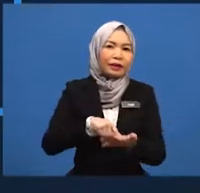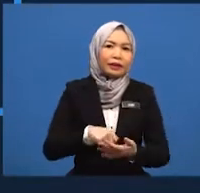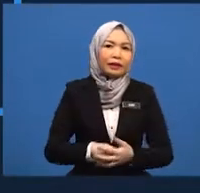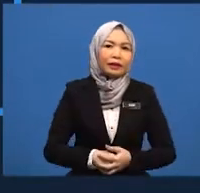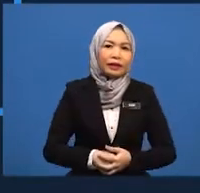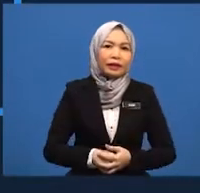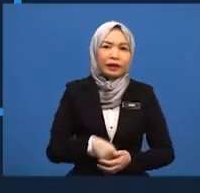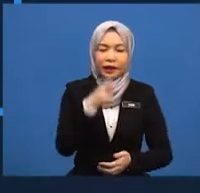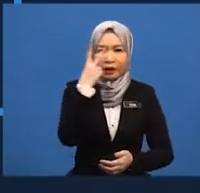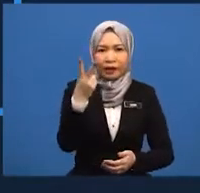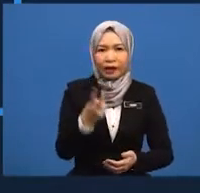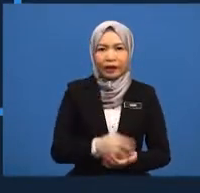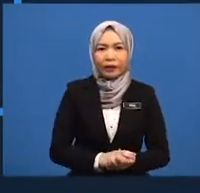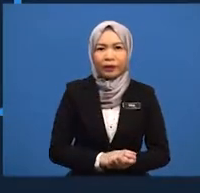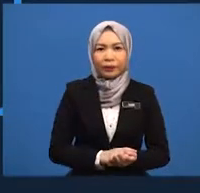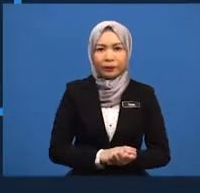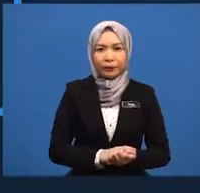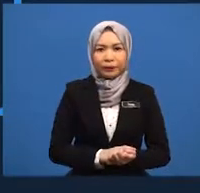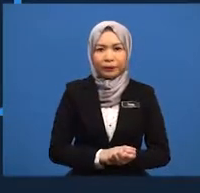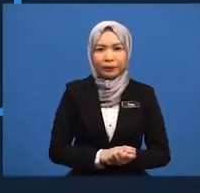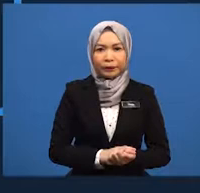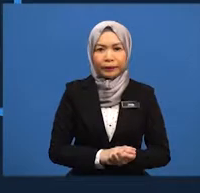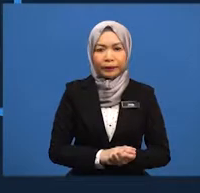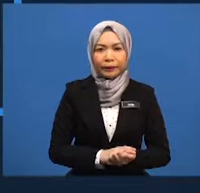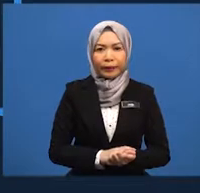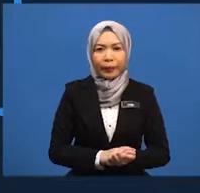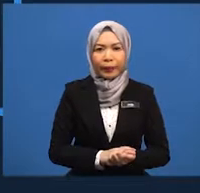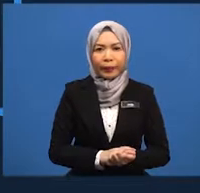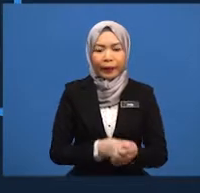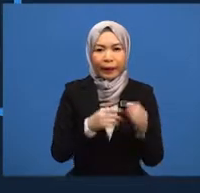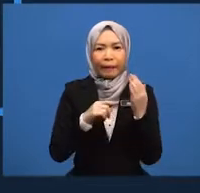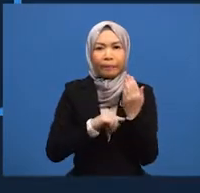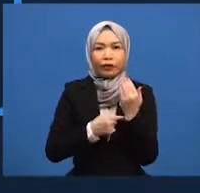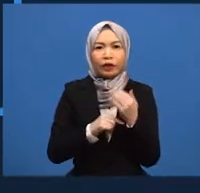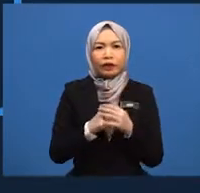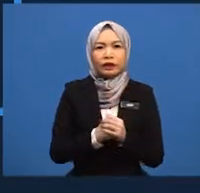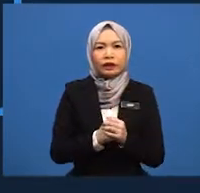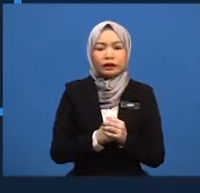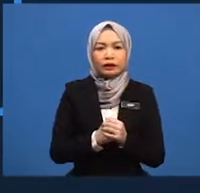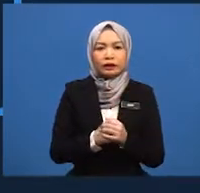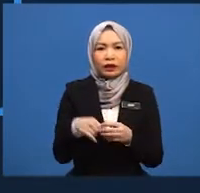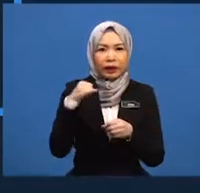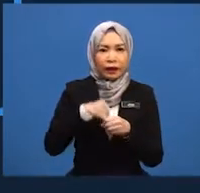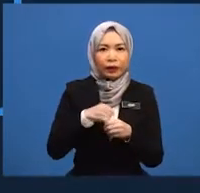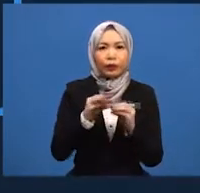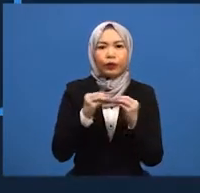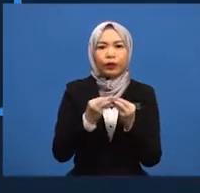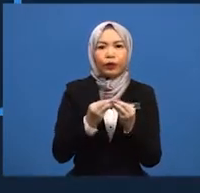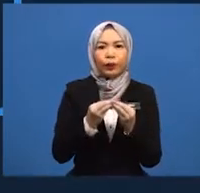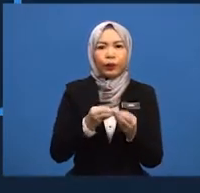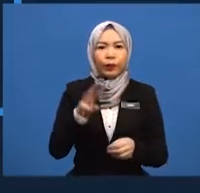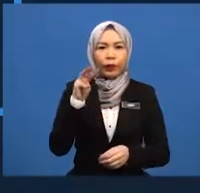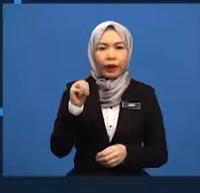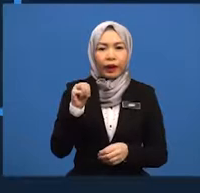pada algoritma yang cikgu sediakan. Mula, input nombor M, contoh